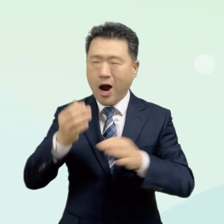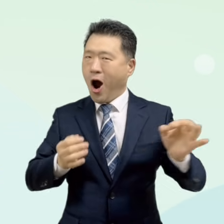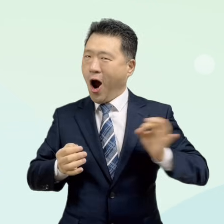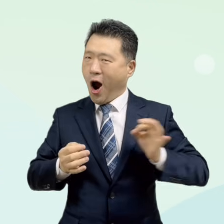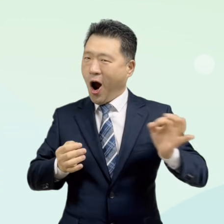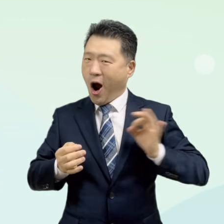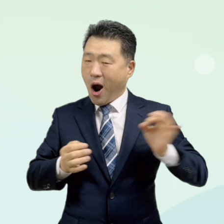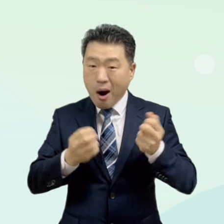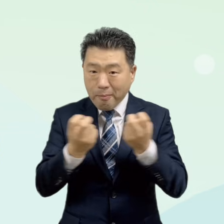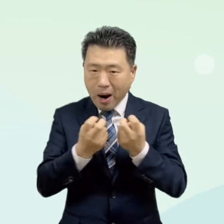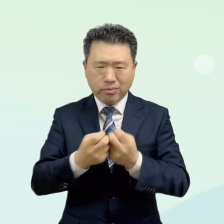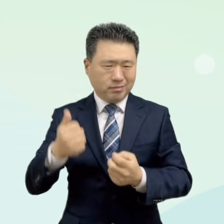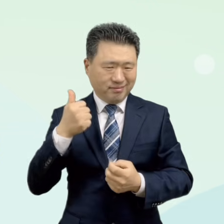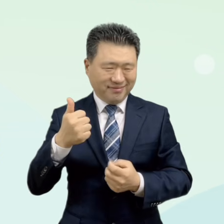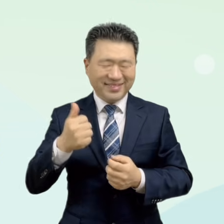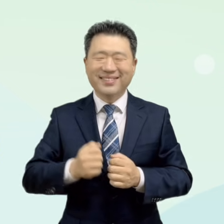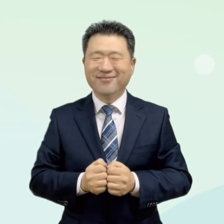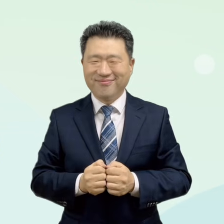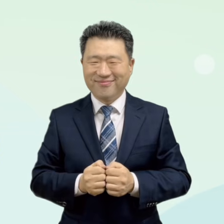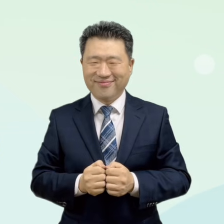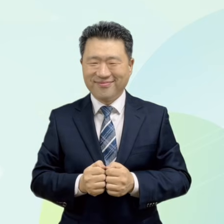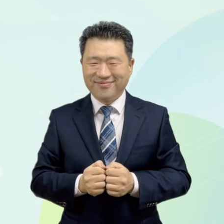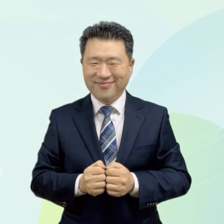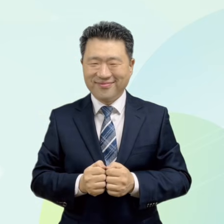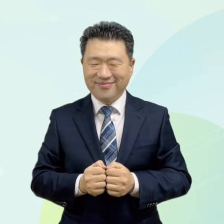연금으로 수령하는 방법을 추천드립니다.